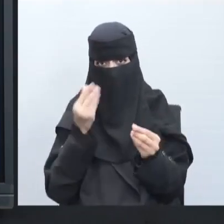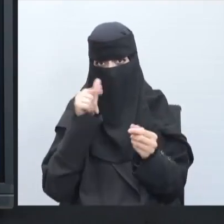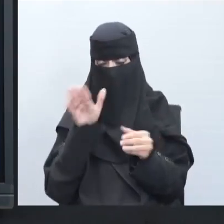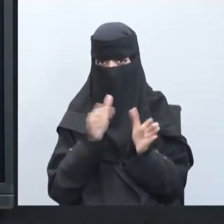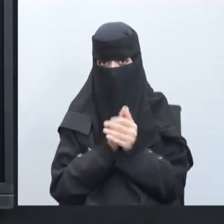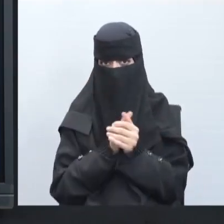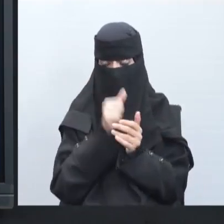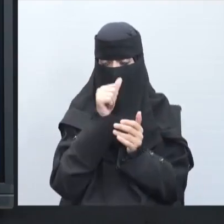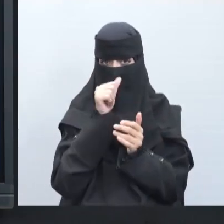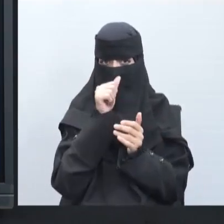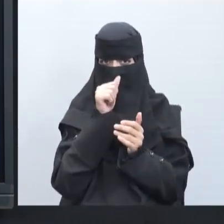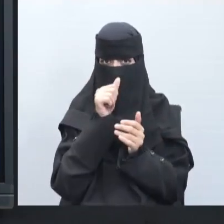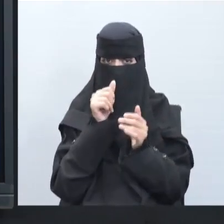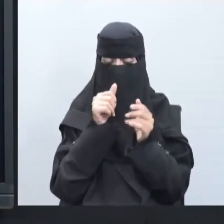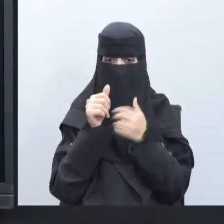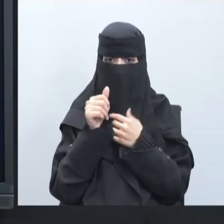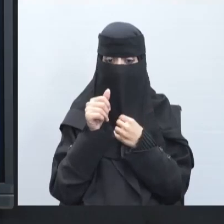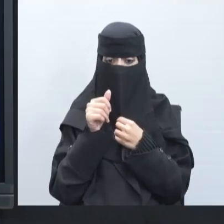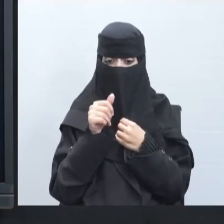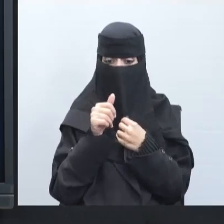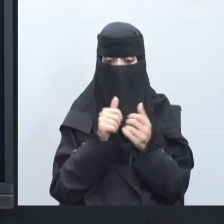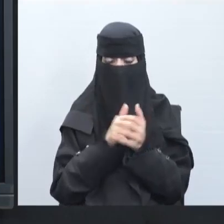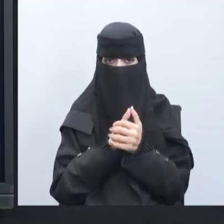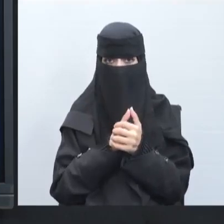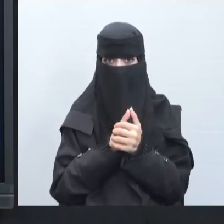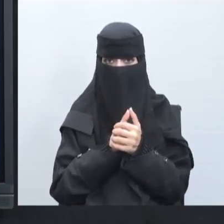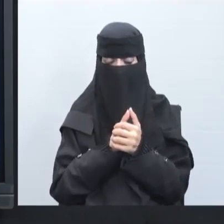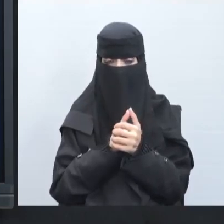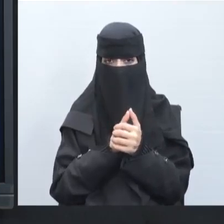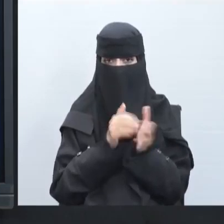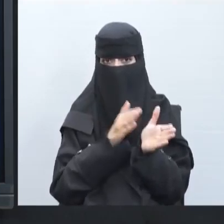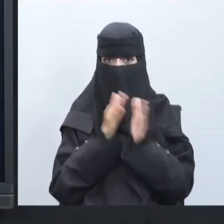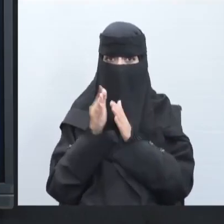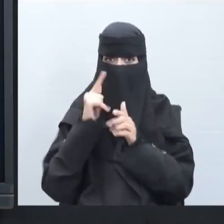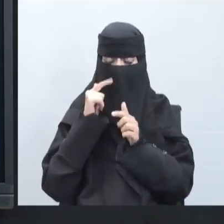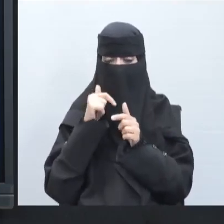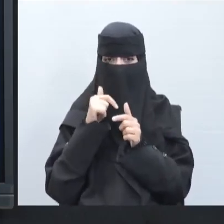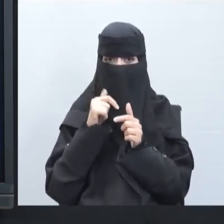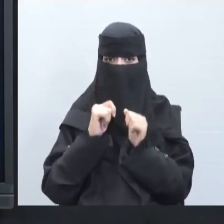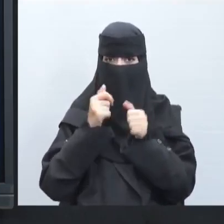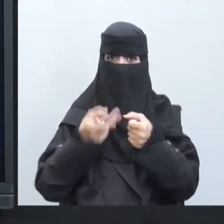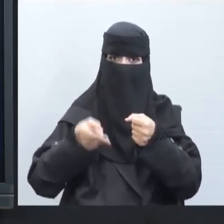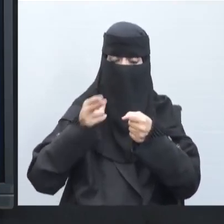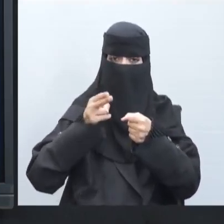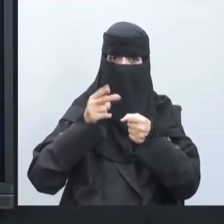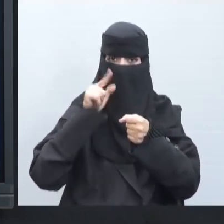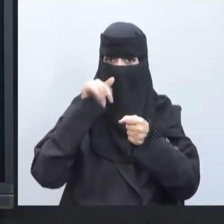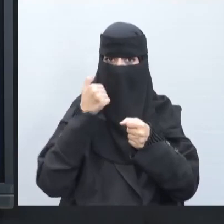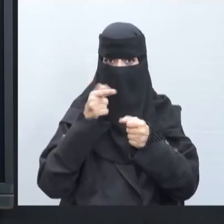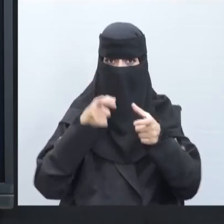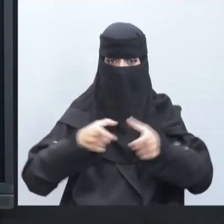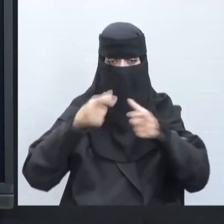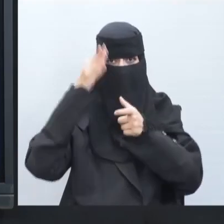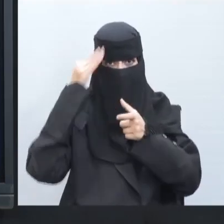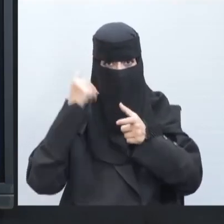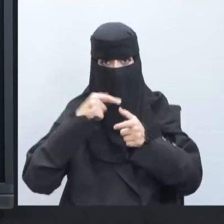التي تكون صديقه للبيئه مثلا مستخدمه من مواد الخيزران او غيرها التي بالامكان اعاده تدويره اذا لم يكن لدى الفريق